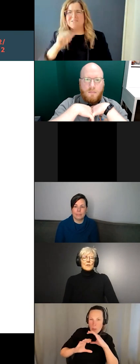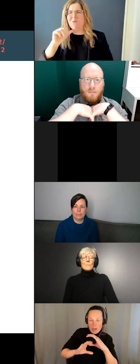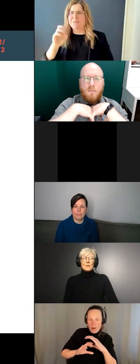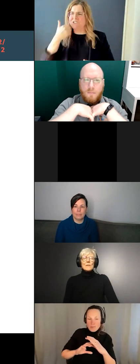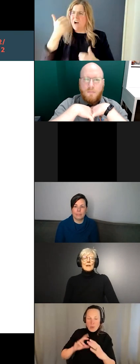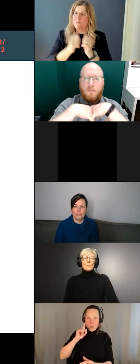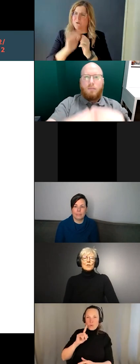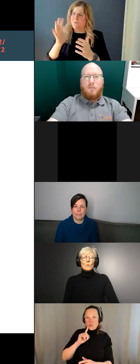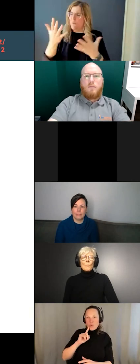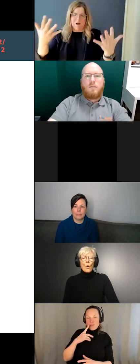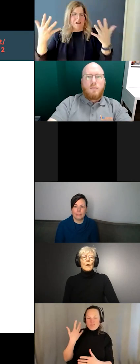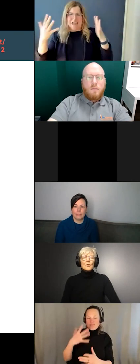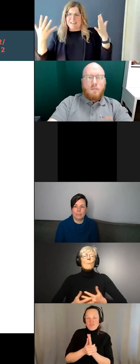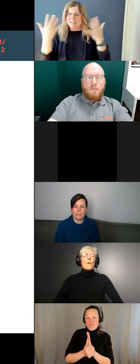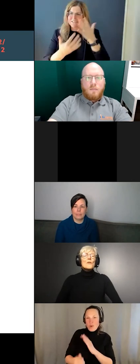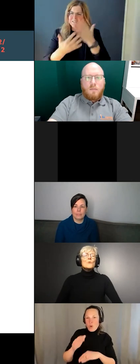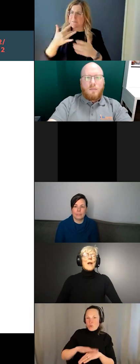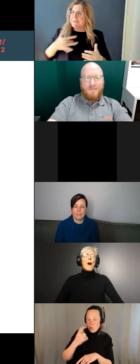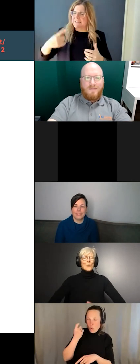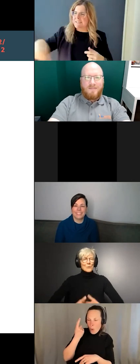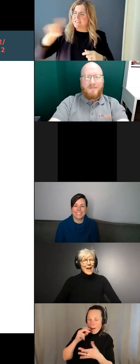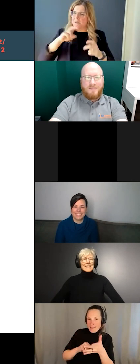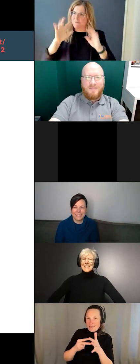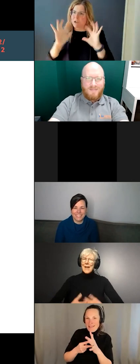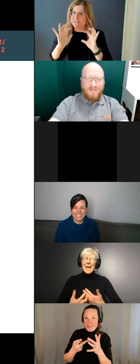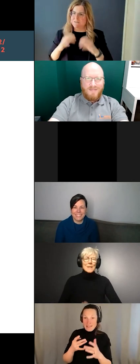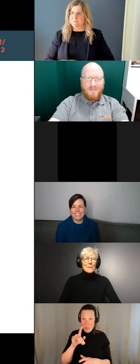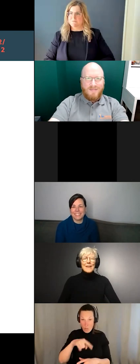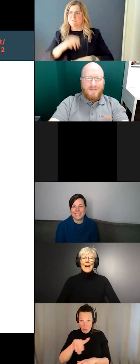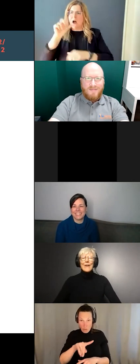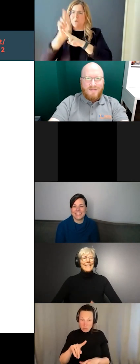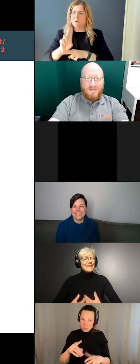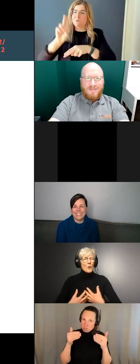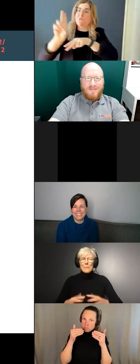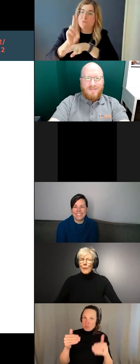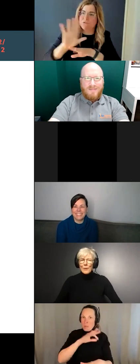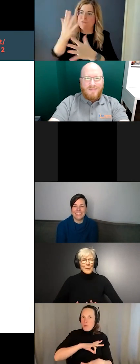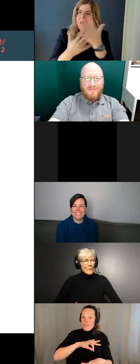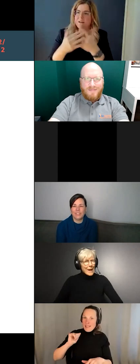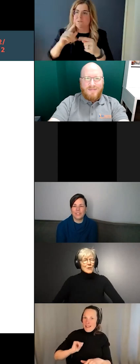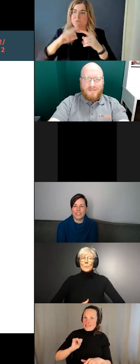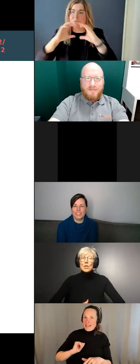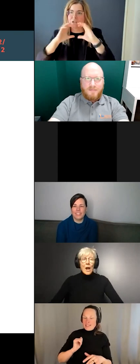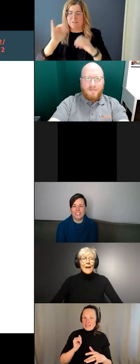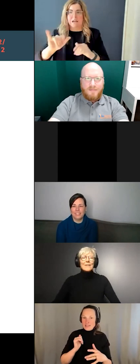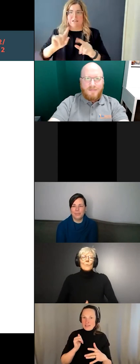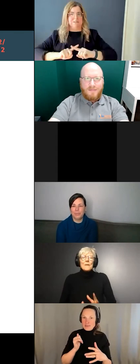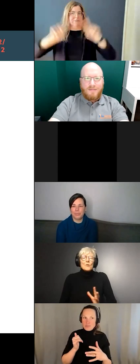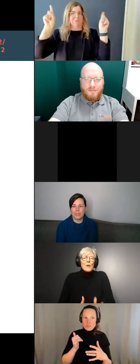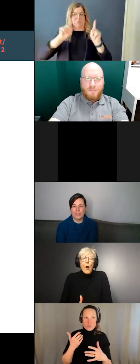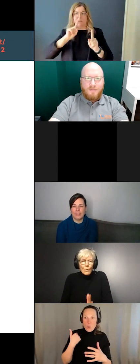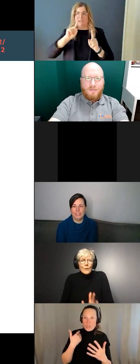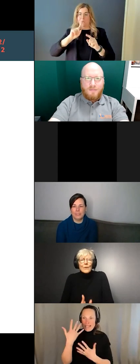vous pouvez commencer à le faire, faites-en plus. Levez les mains, mettez-les dans les airs,